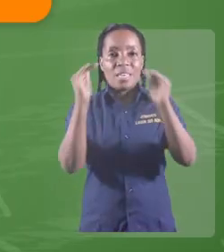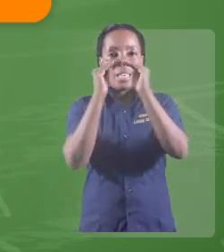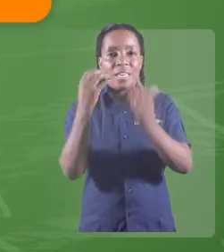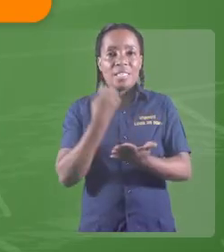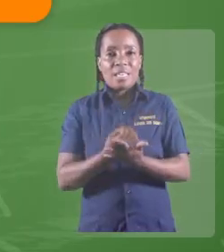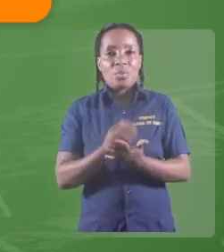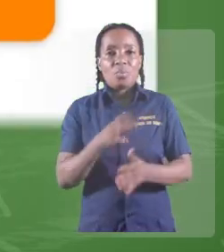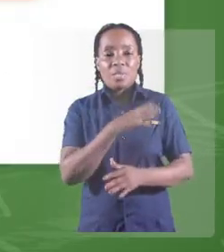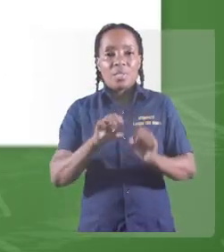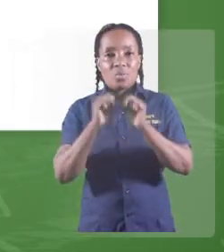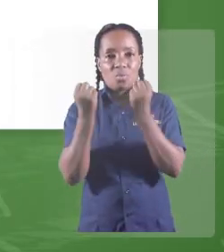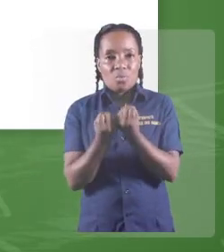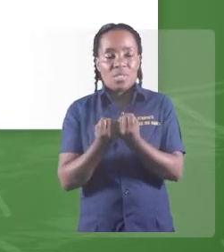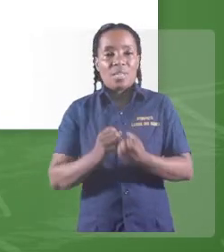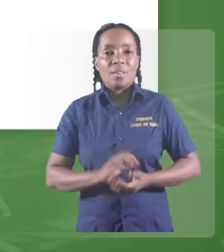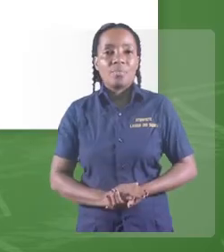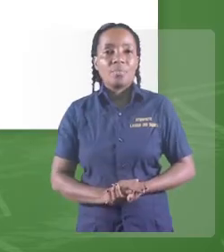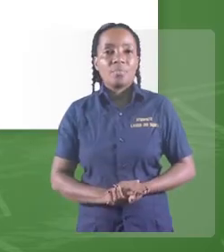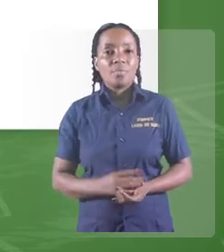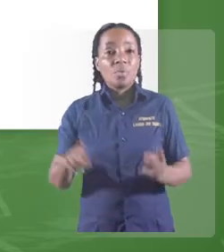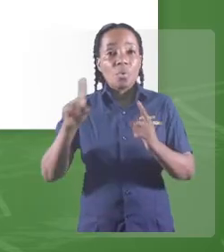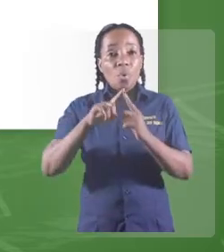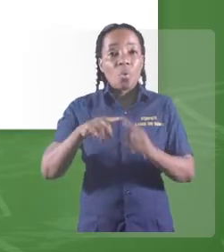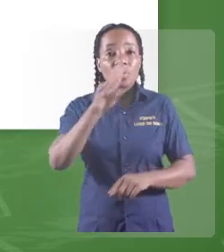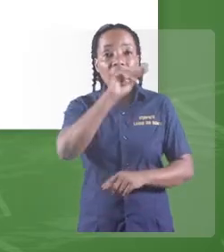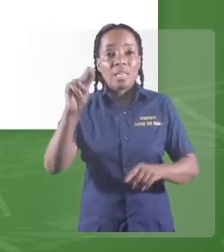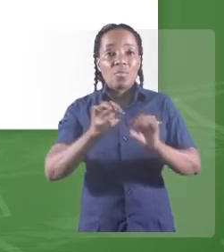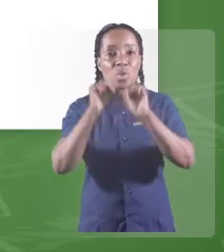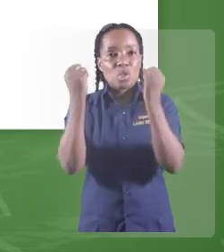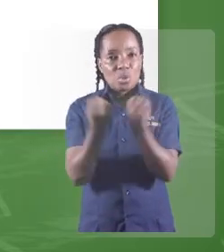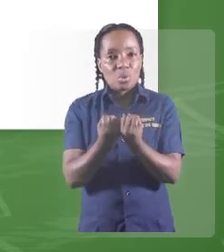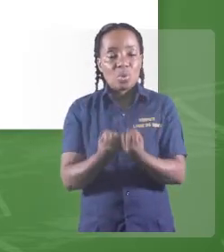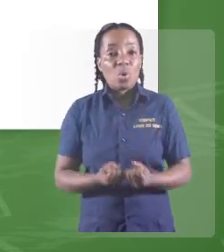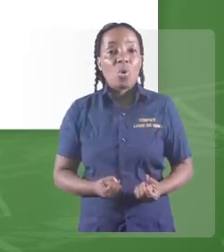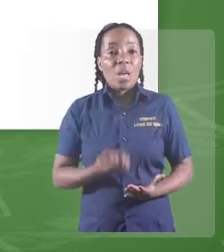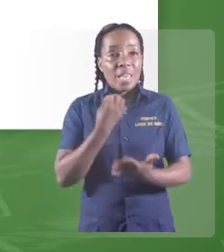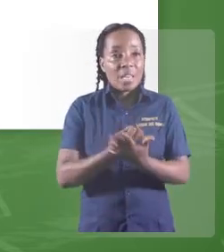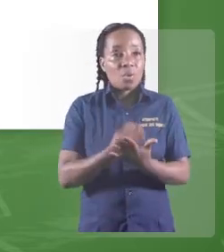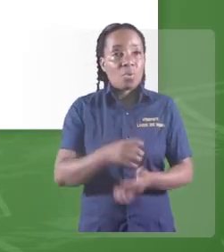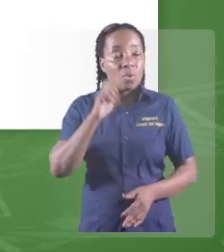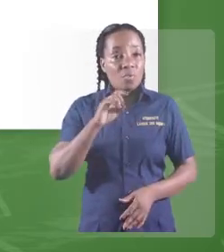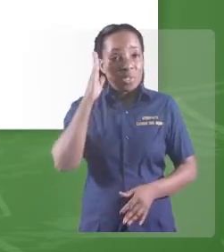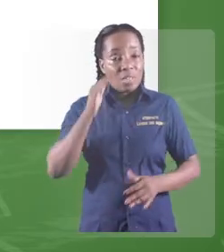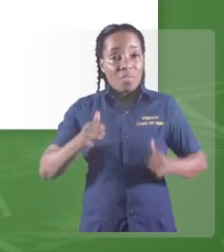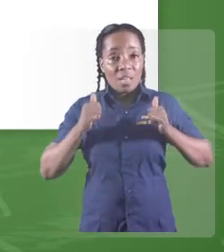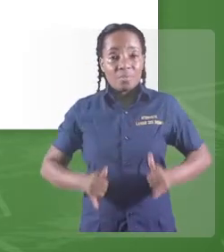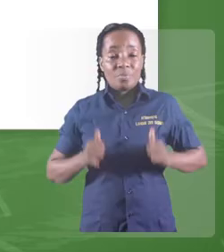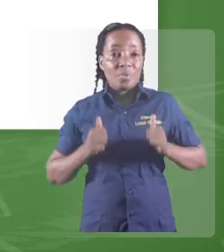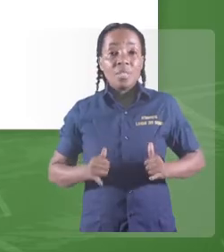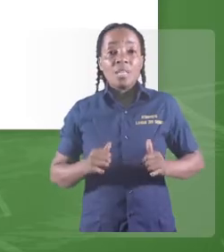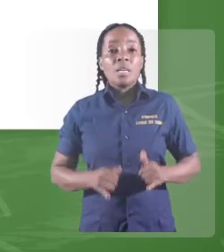sociale. Au plan socio-économique, l'Algérie avait une société